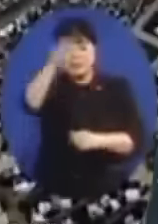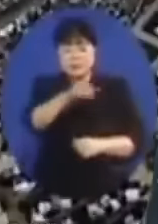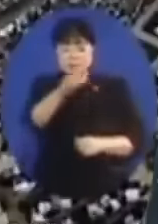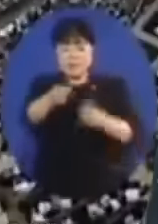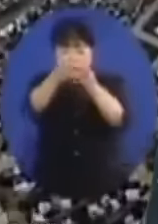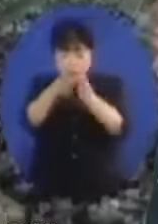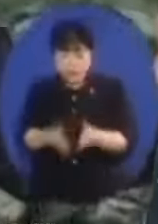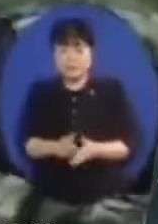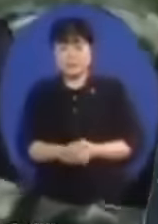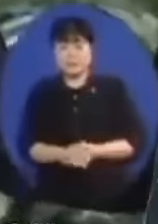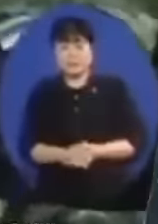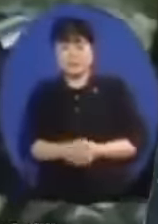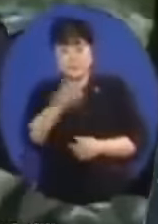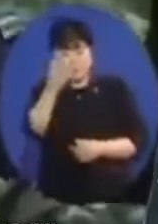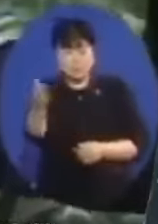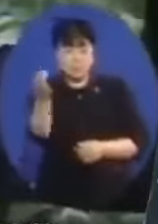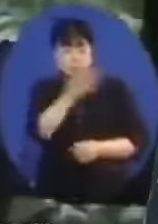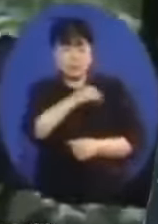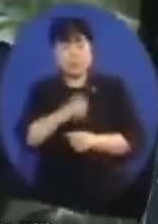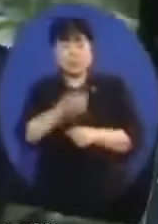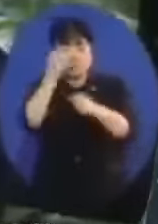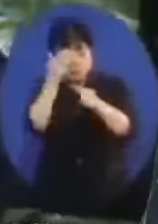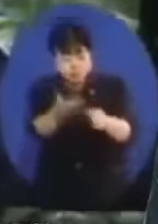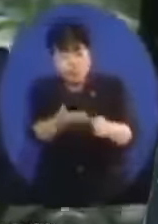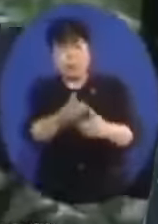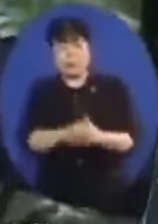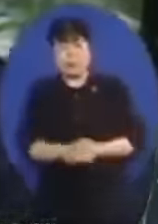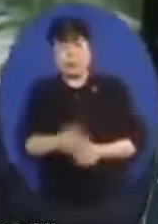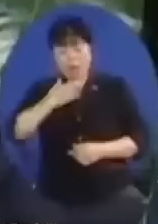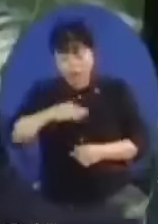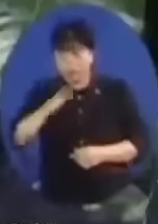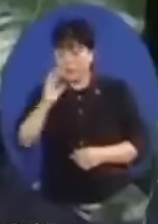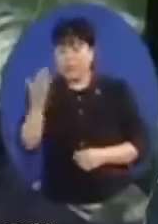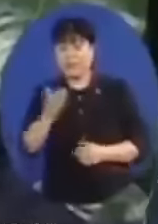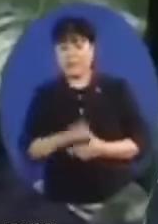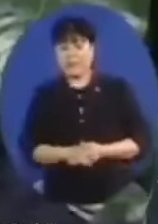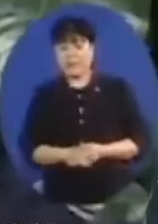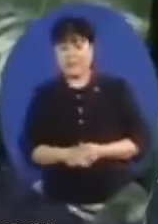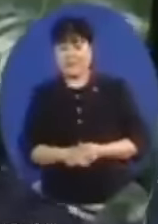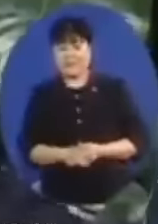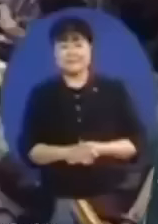십자가를 통해서 여러분을 부유하게 만드는 것을 알아야지